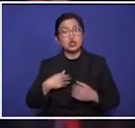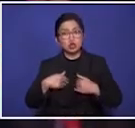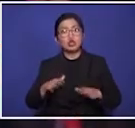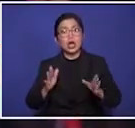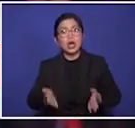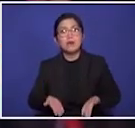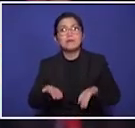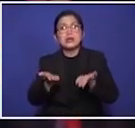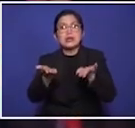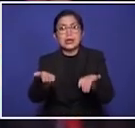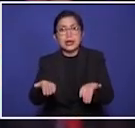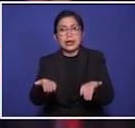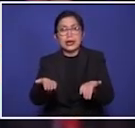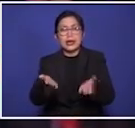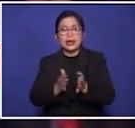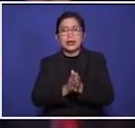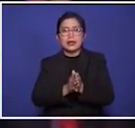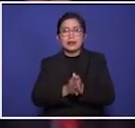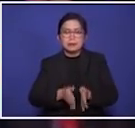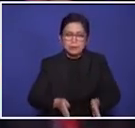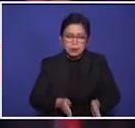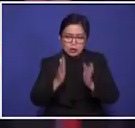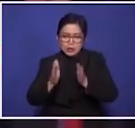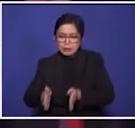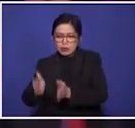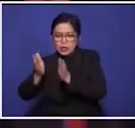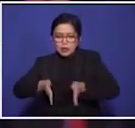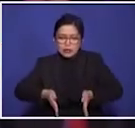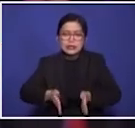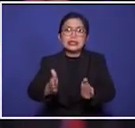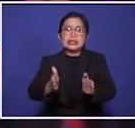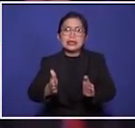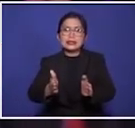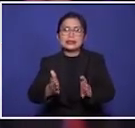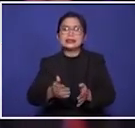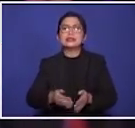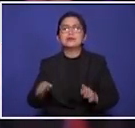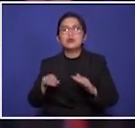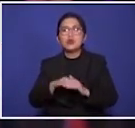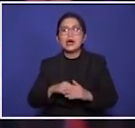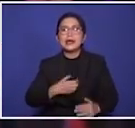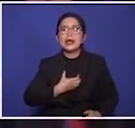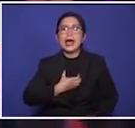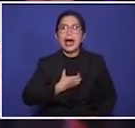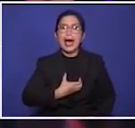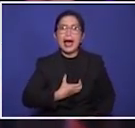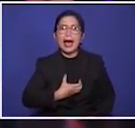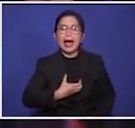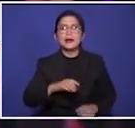memberikan fasilitas-fasilitas untuk pemunan hak itu baik pemenunan hak untuk